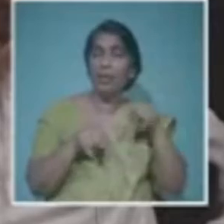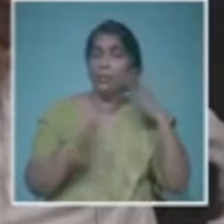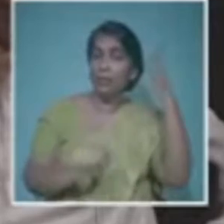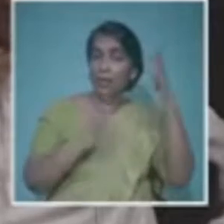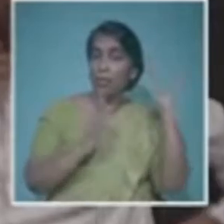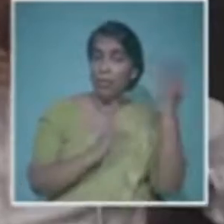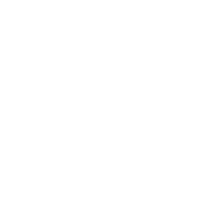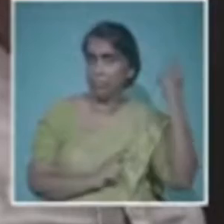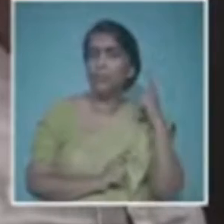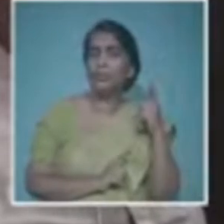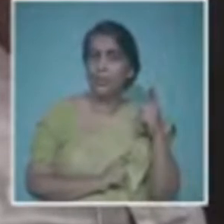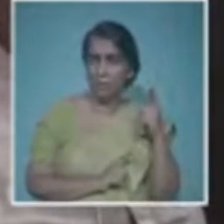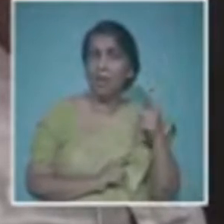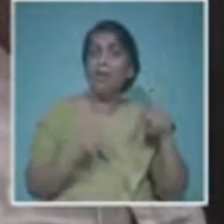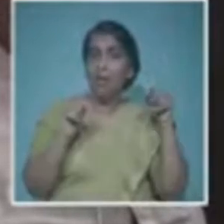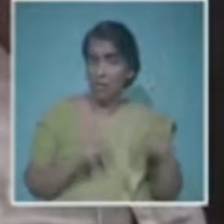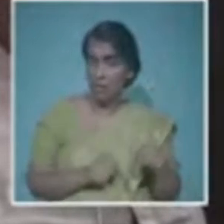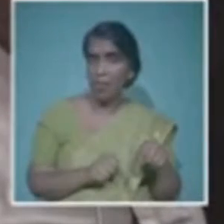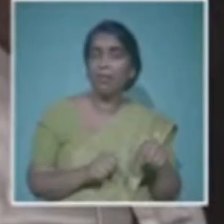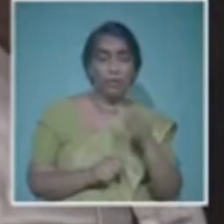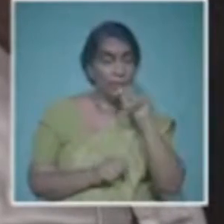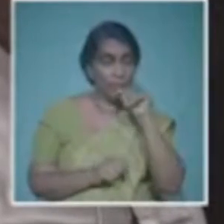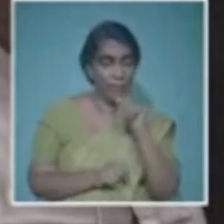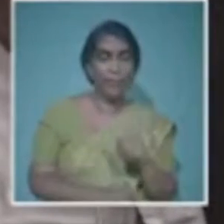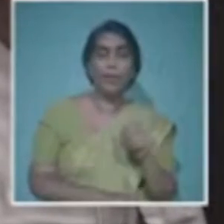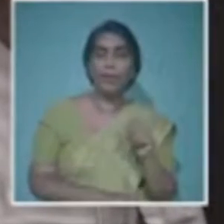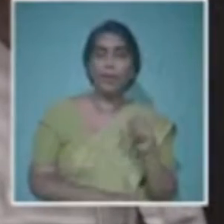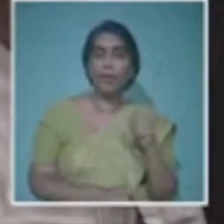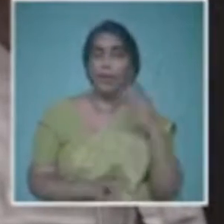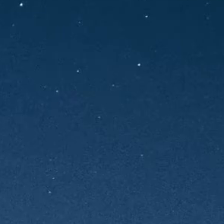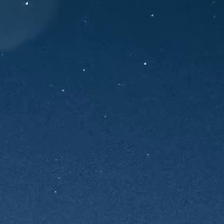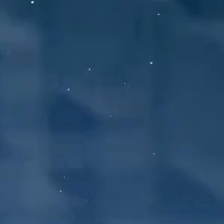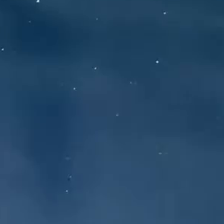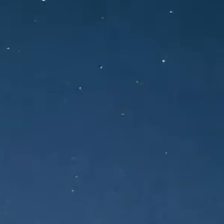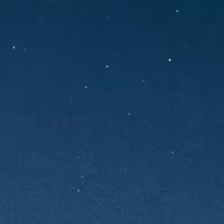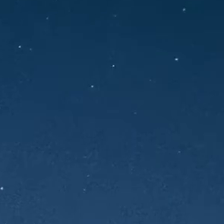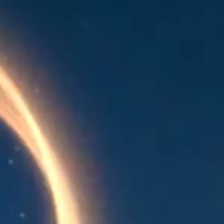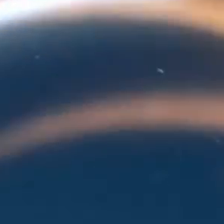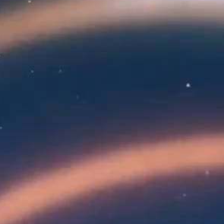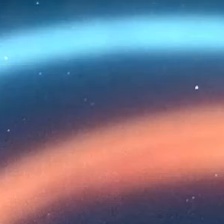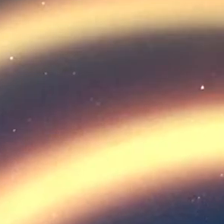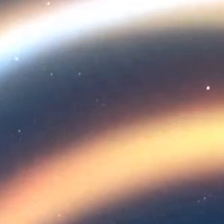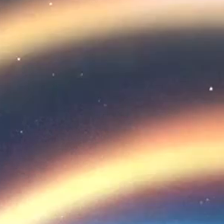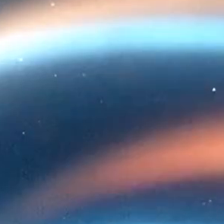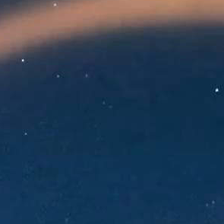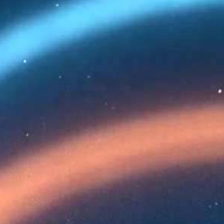සම්පූර්ණයෙන්ම තරණය කරලා තියෙන්නේ. අද අනිවාර්යයෙන්ම ලෝකේ තරණය කරලා තියෙන්නේ.